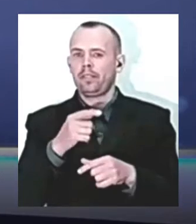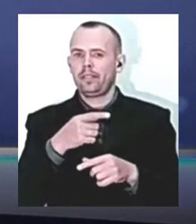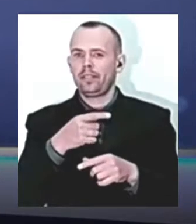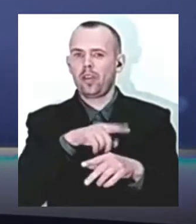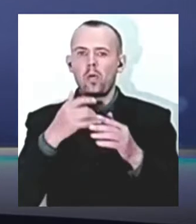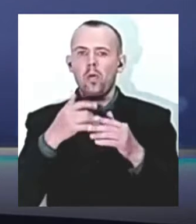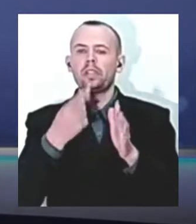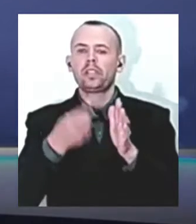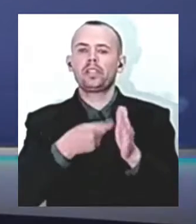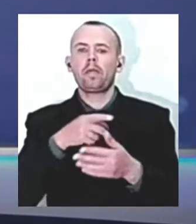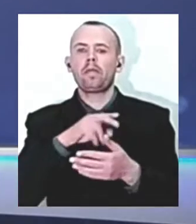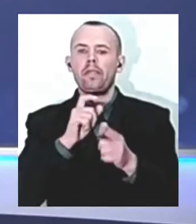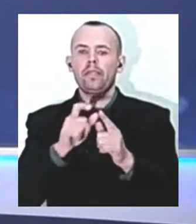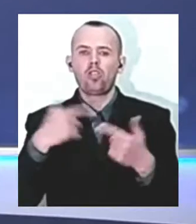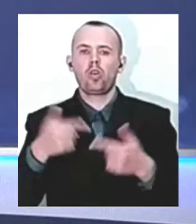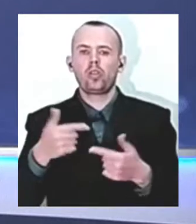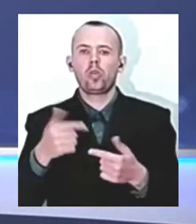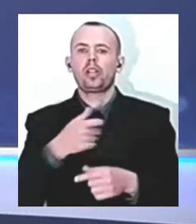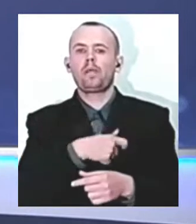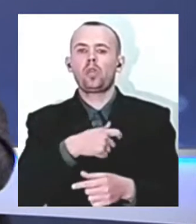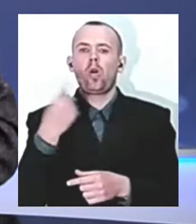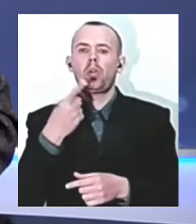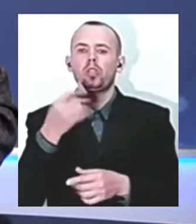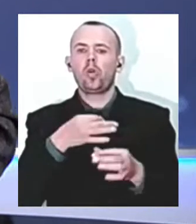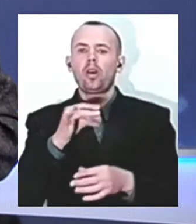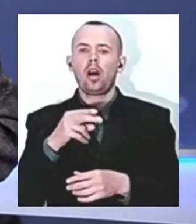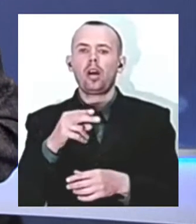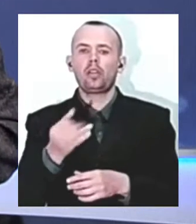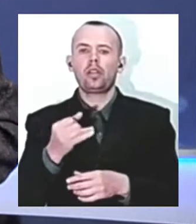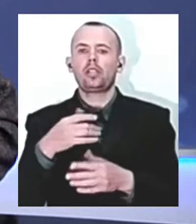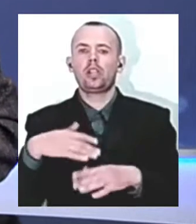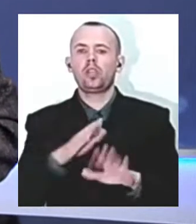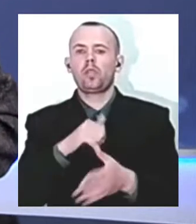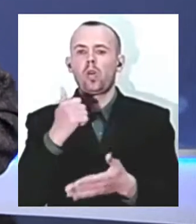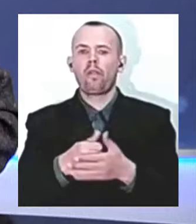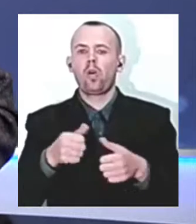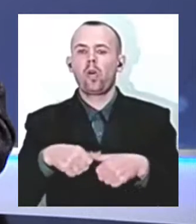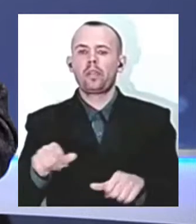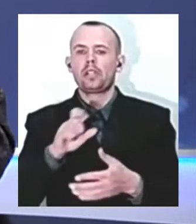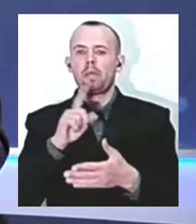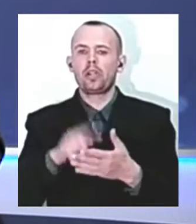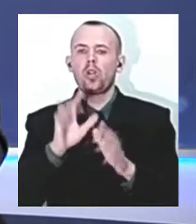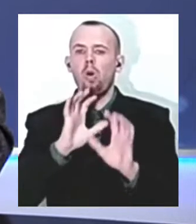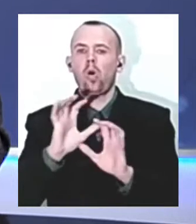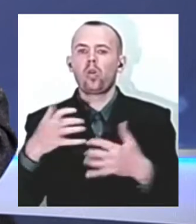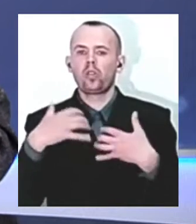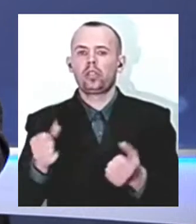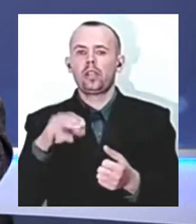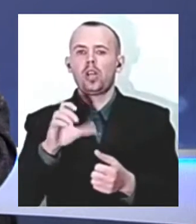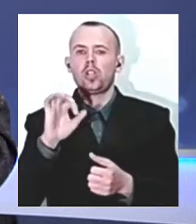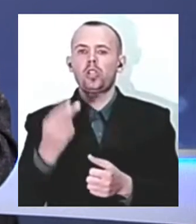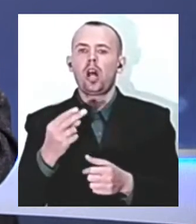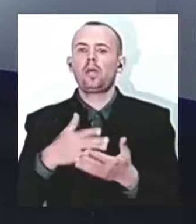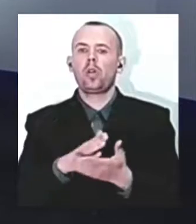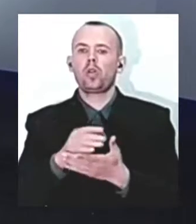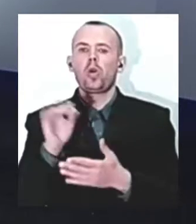нашою гостею, депутаткою Одеської обласної ради, заступницею голови комісії з питань охорони здоров'я та соціальної політики Юлією Чухало. Вітаю